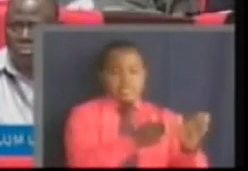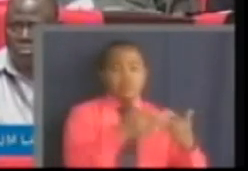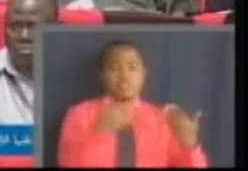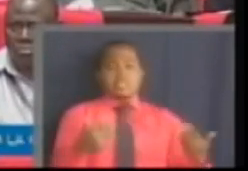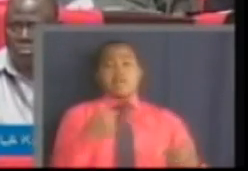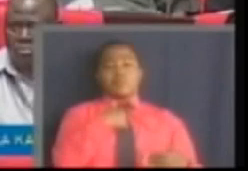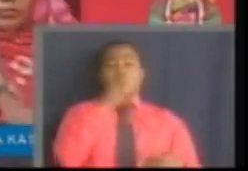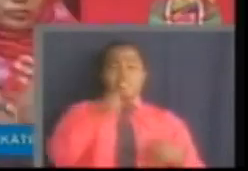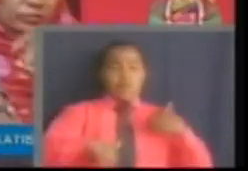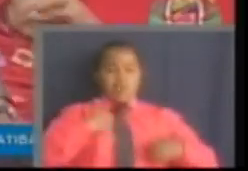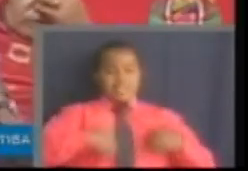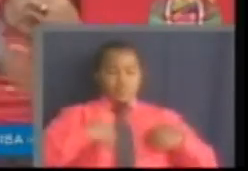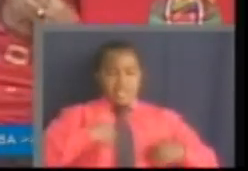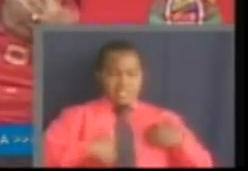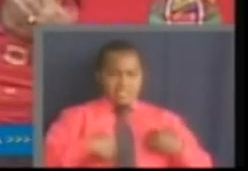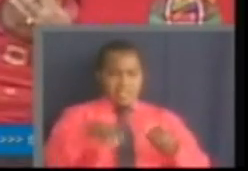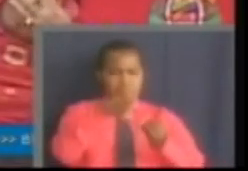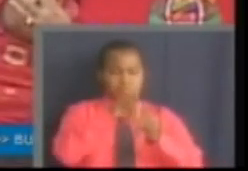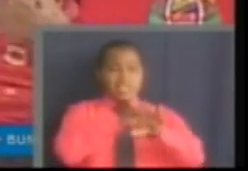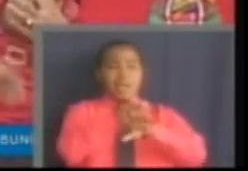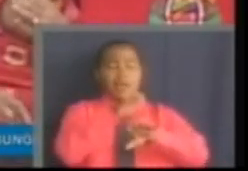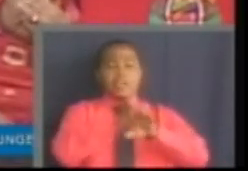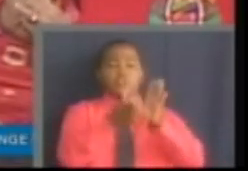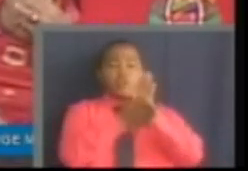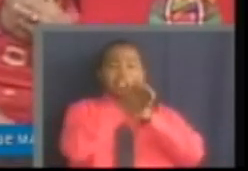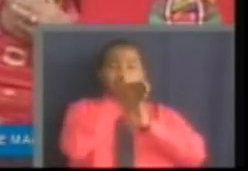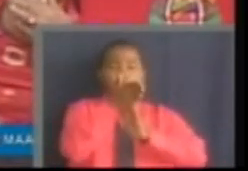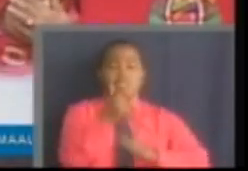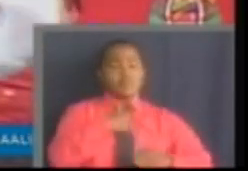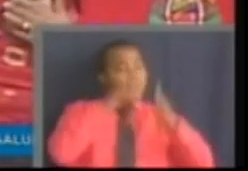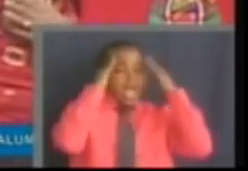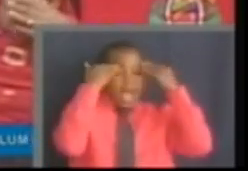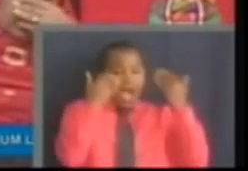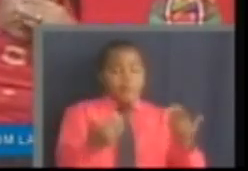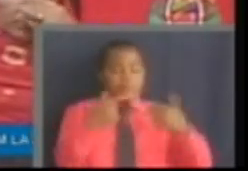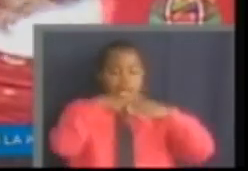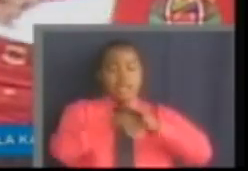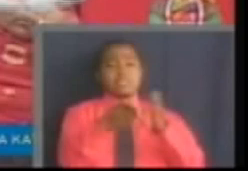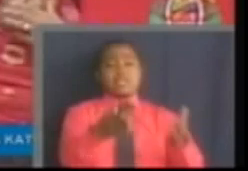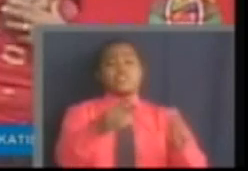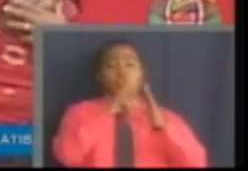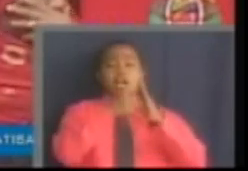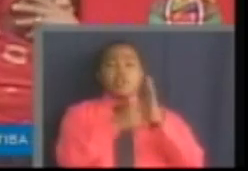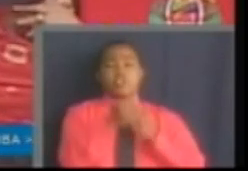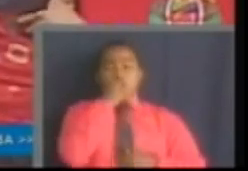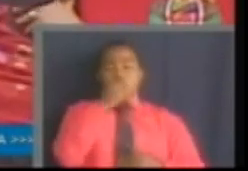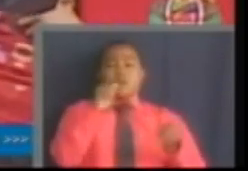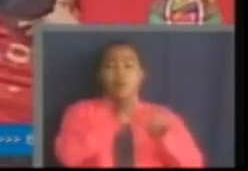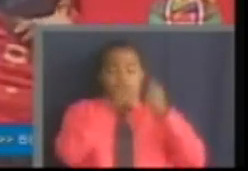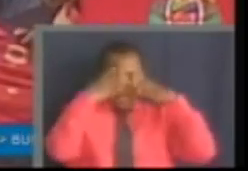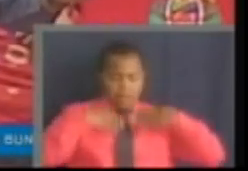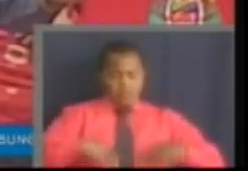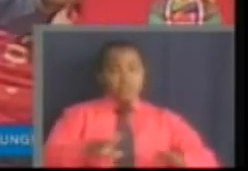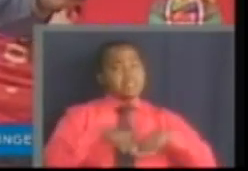mashaka zaidi na maelezo ya utangulizi ambao uliyatoa siyaoni kwenye kanuni hizi. umezungumzia masuala ya mavazi, siyaoni kanuni